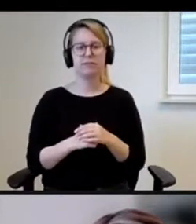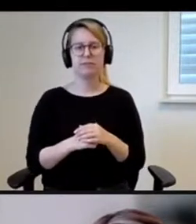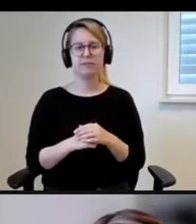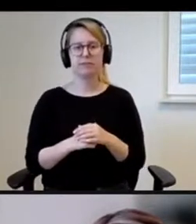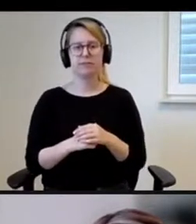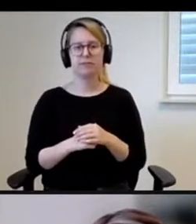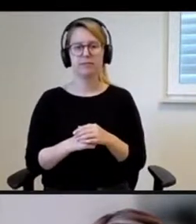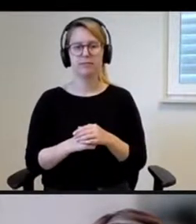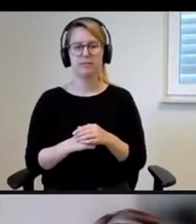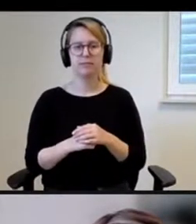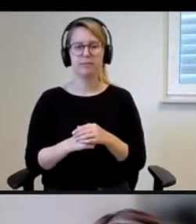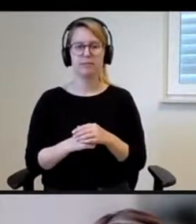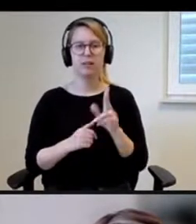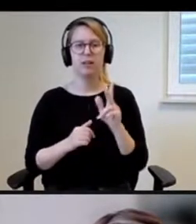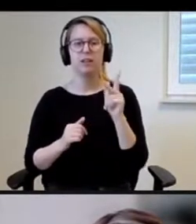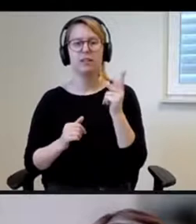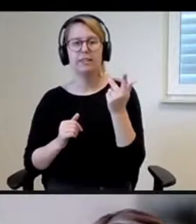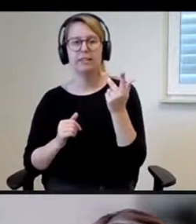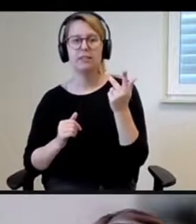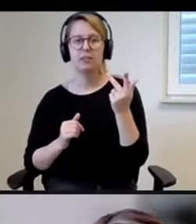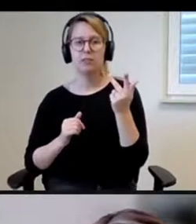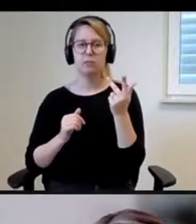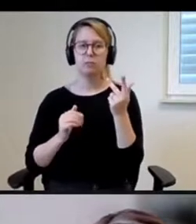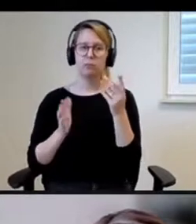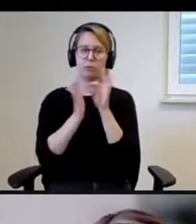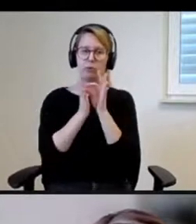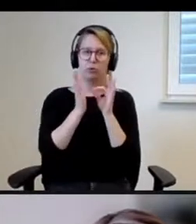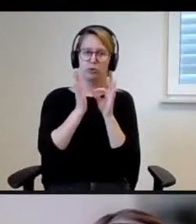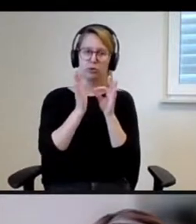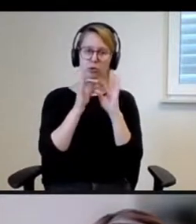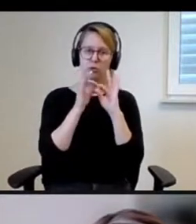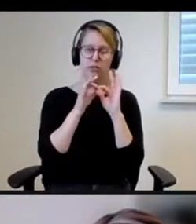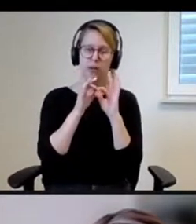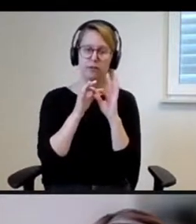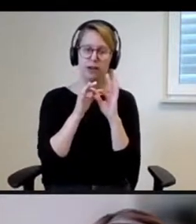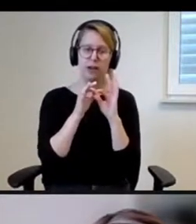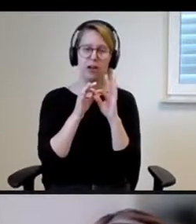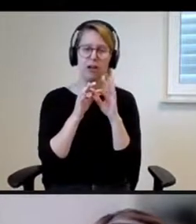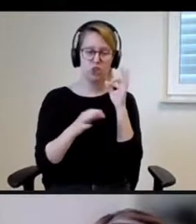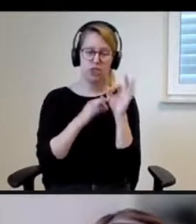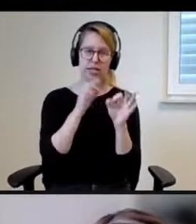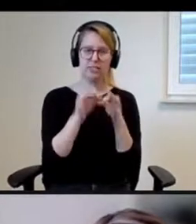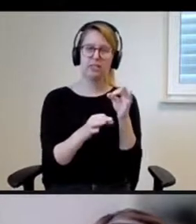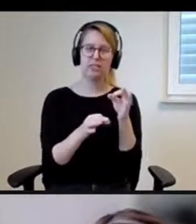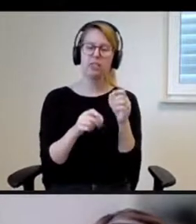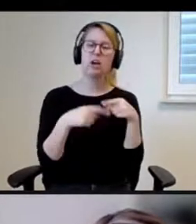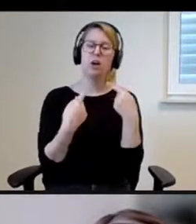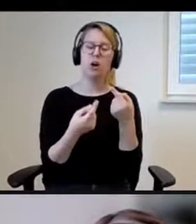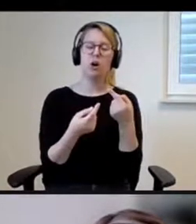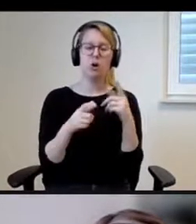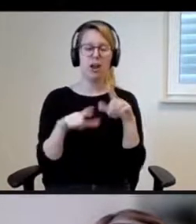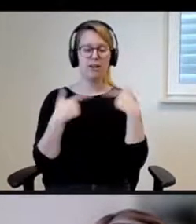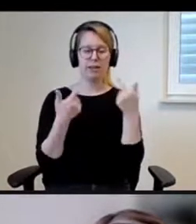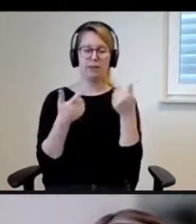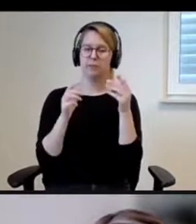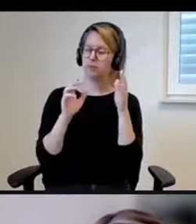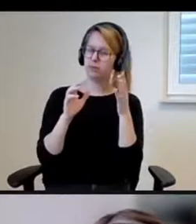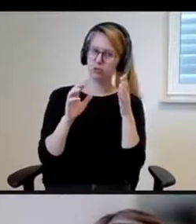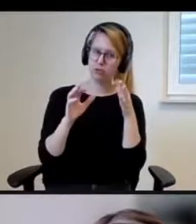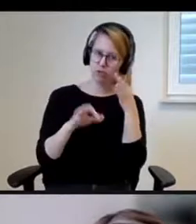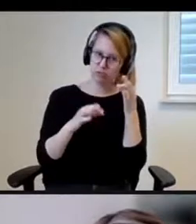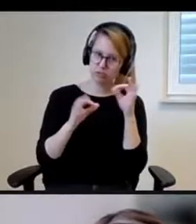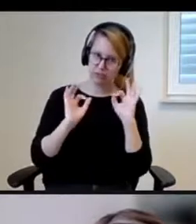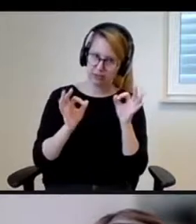dritter Punkt an der EU-Strategie ist die gute Lebensqualität, unabhängig leben. Wir haben hier